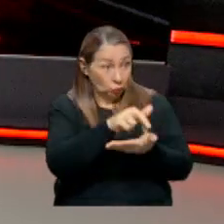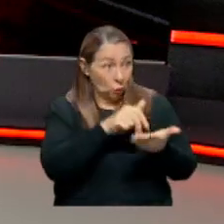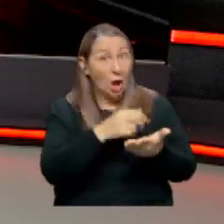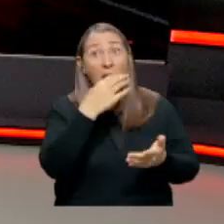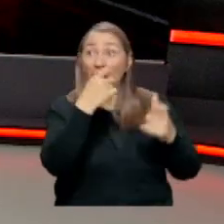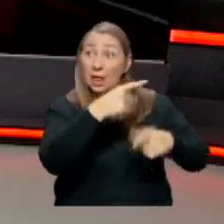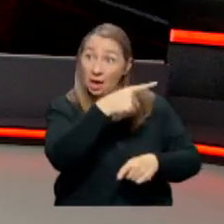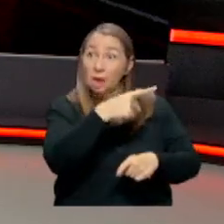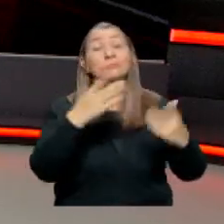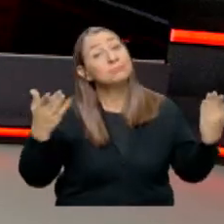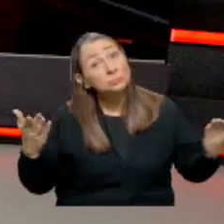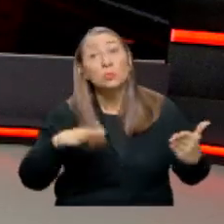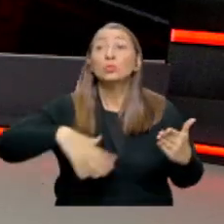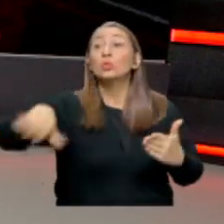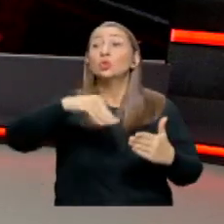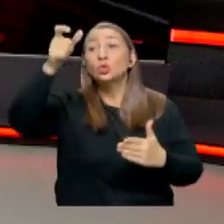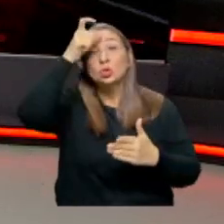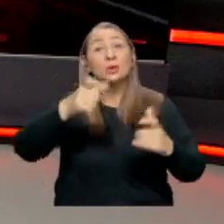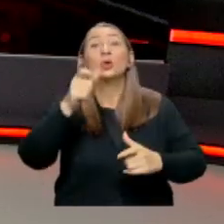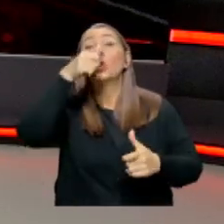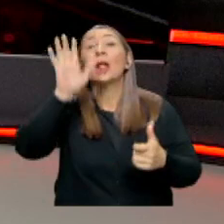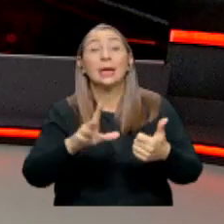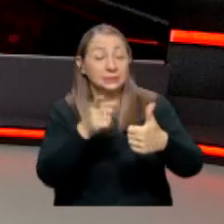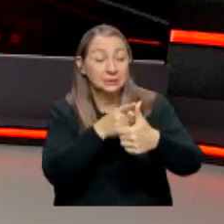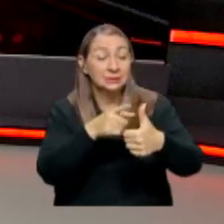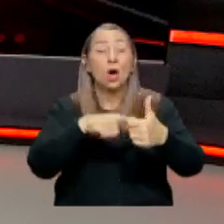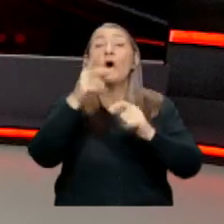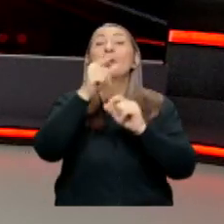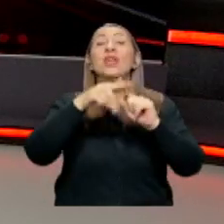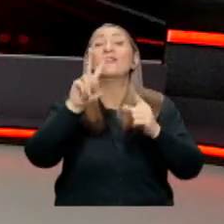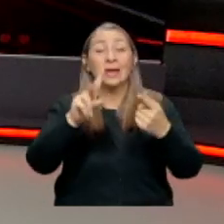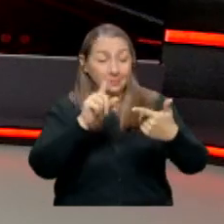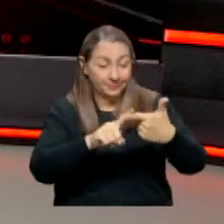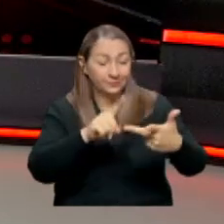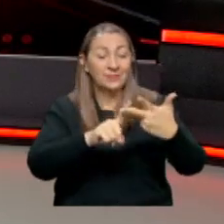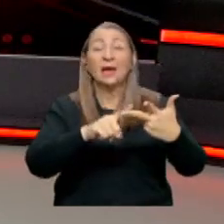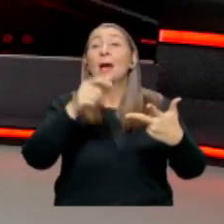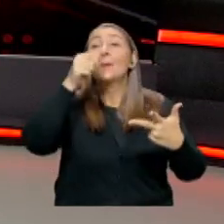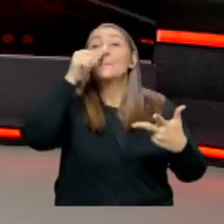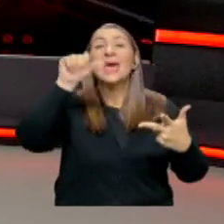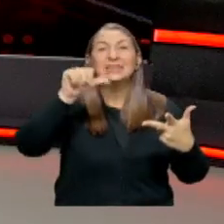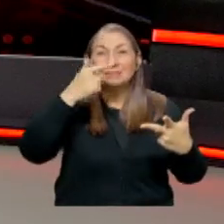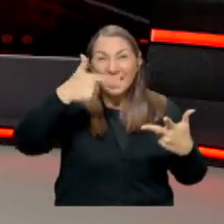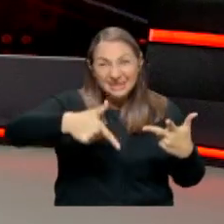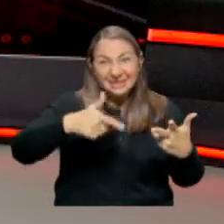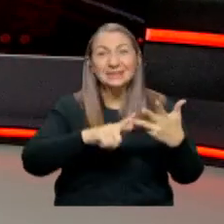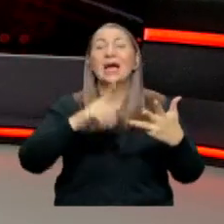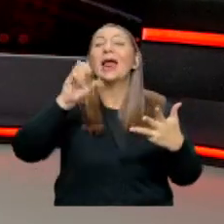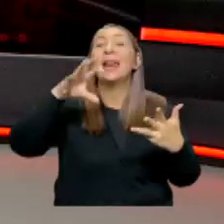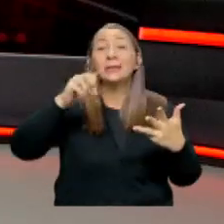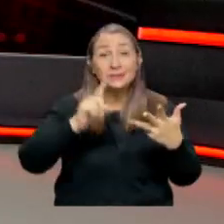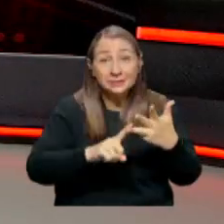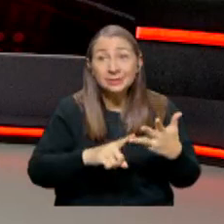Ankara'da o zaman bütün Türkiye'de doğalgaz ÖTV Efendim akaryakıt elektrik